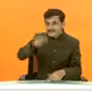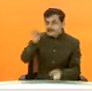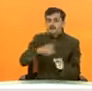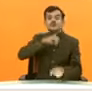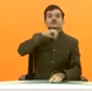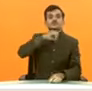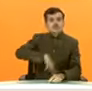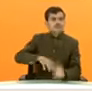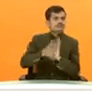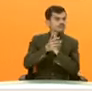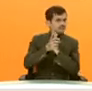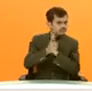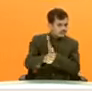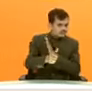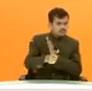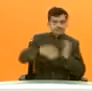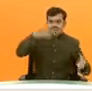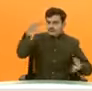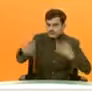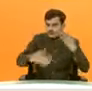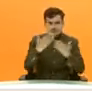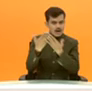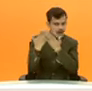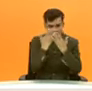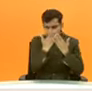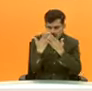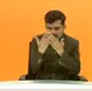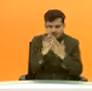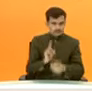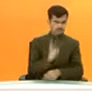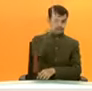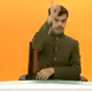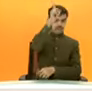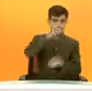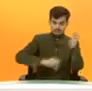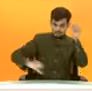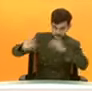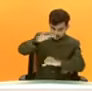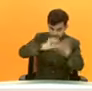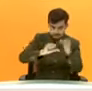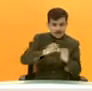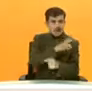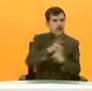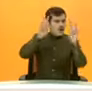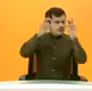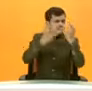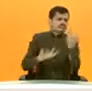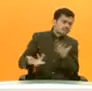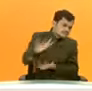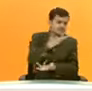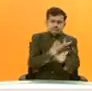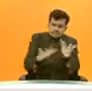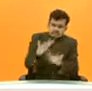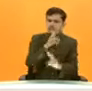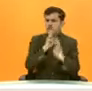टैलेंट, आधुनिक शिक्षा, स्पेस साइंस, ऐसे विषयों पर काफी चर्चा करते